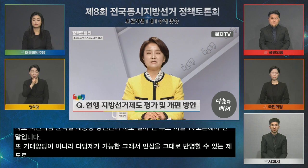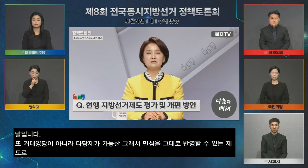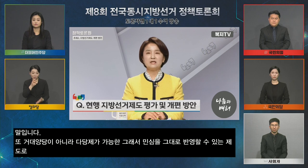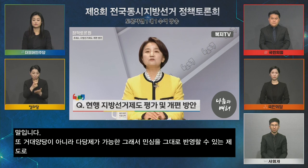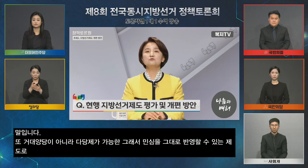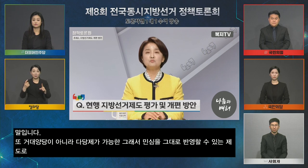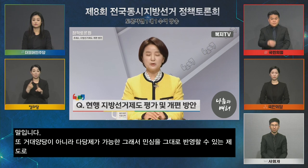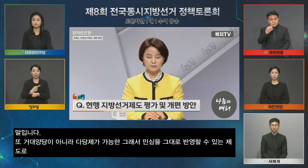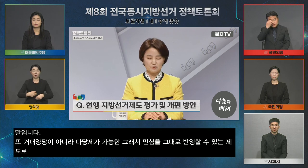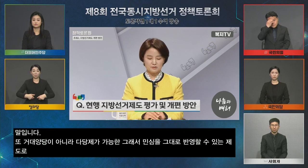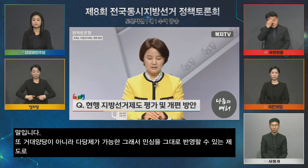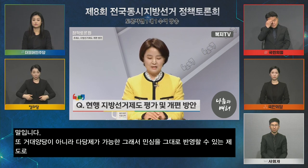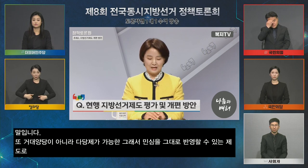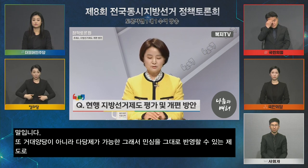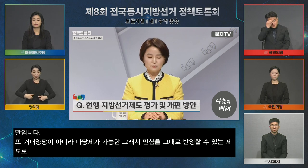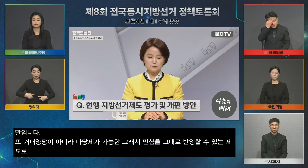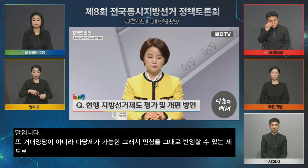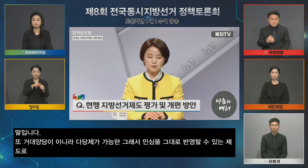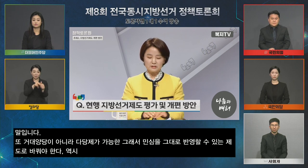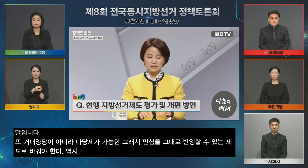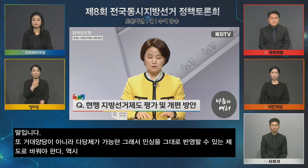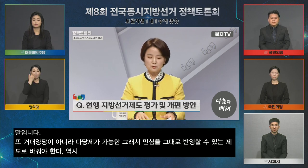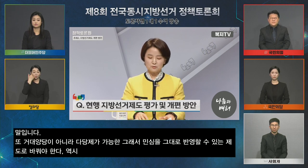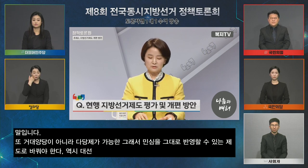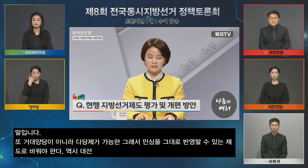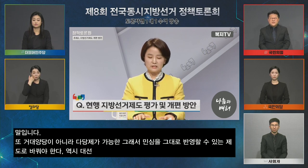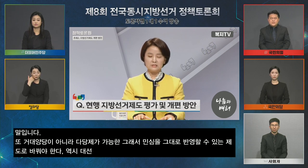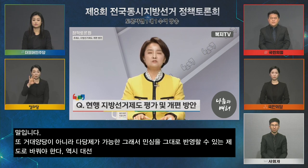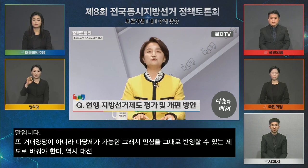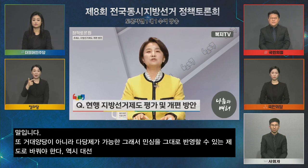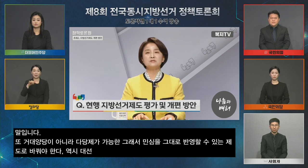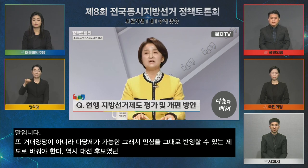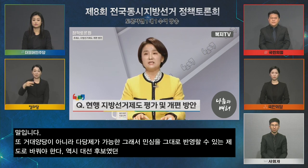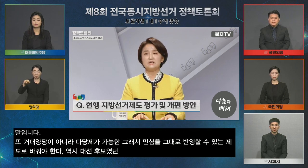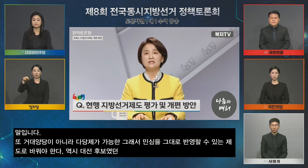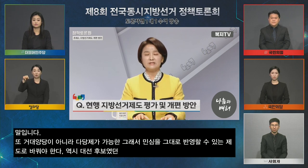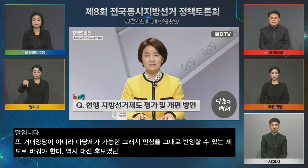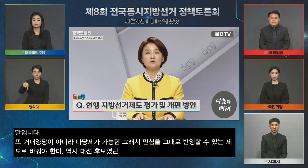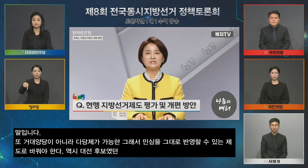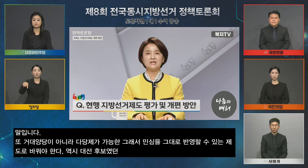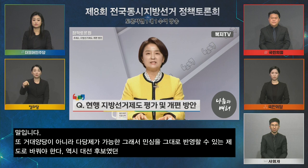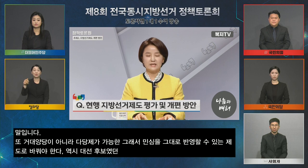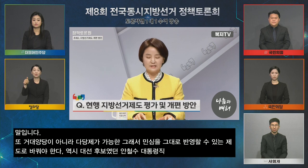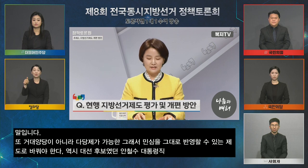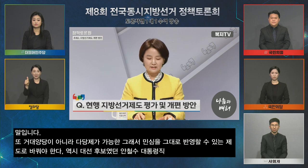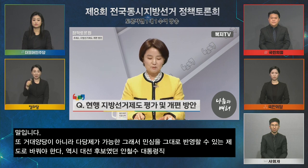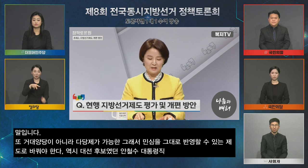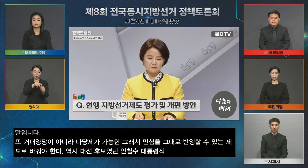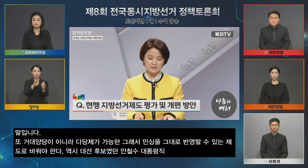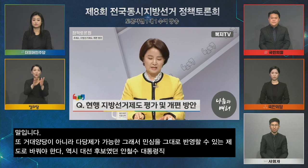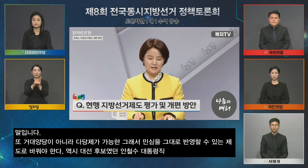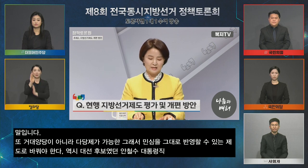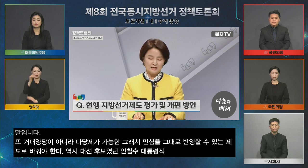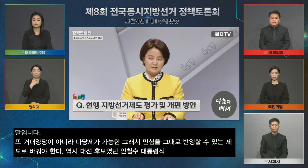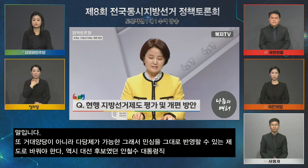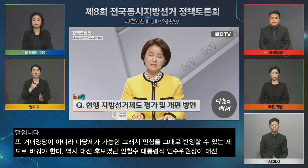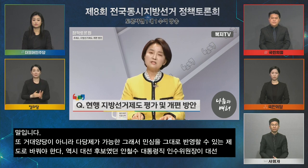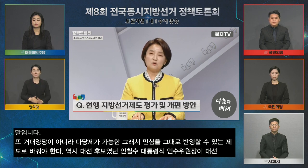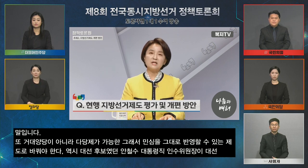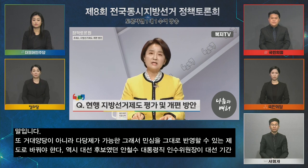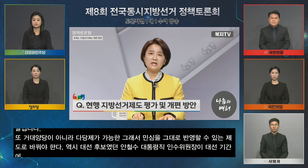역시 대선 후보였던 안철수 대통령직 인수위원장이 대선 기간에 했던 말입니다.